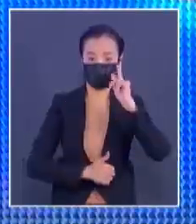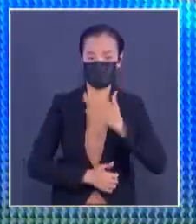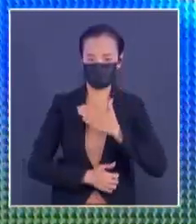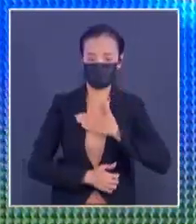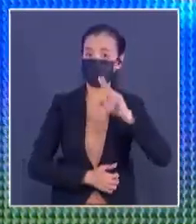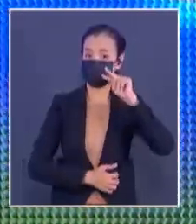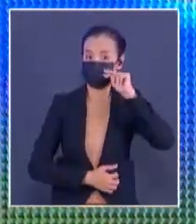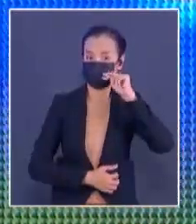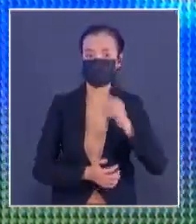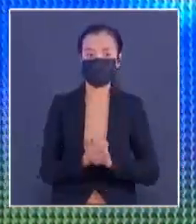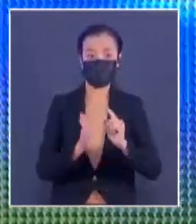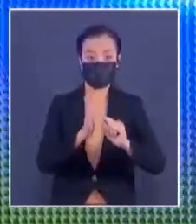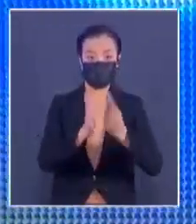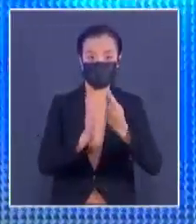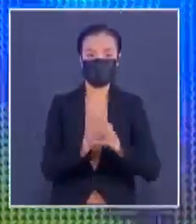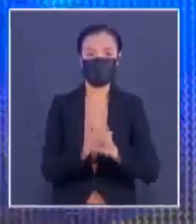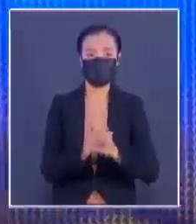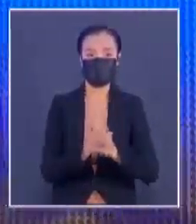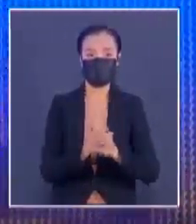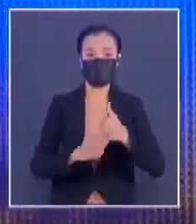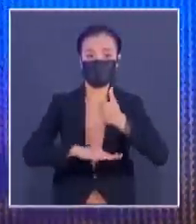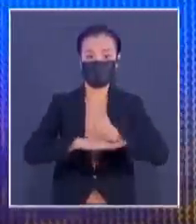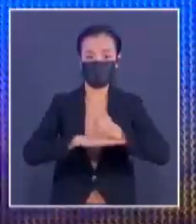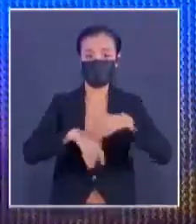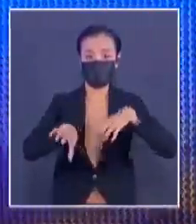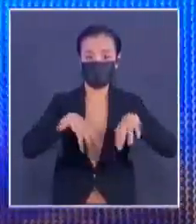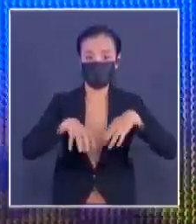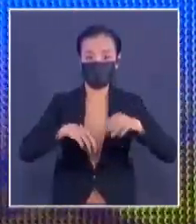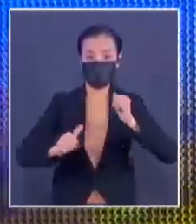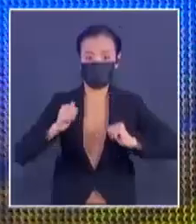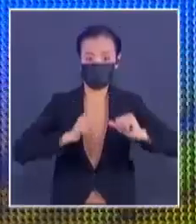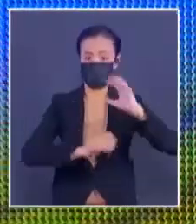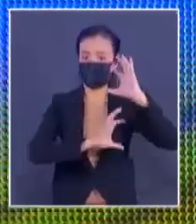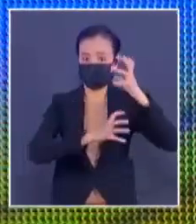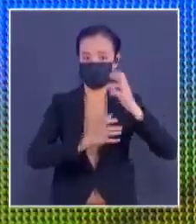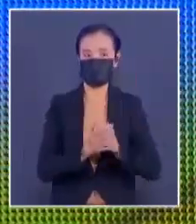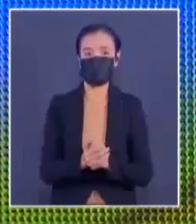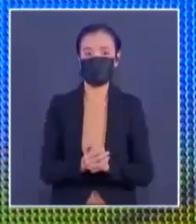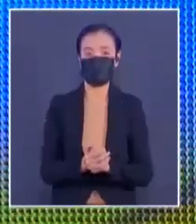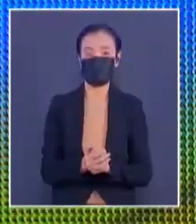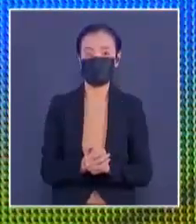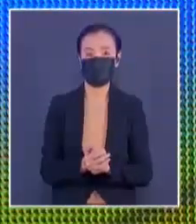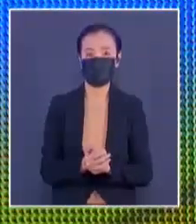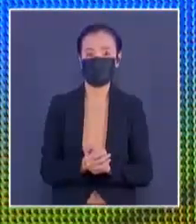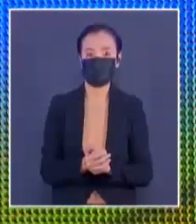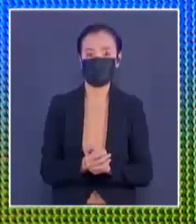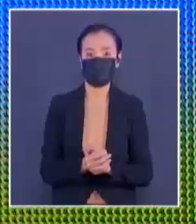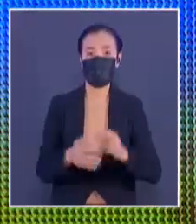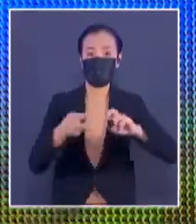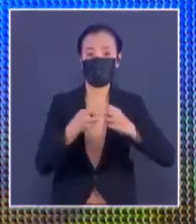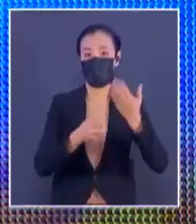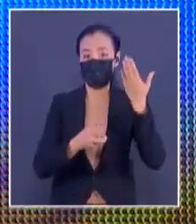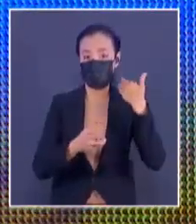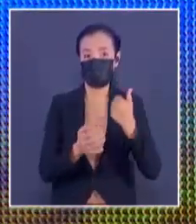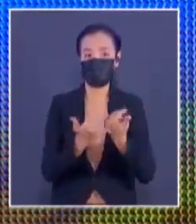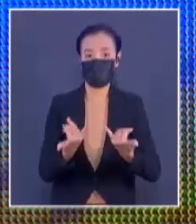ก็สิบสตาร์บันเทิงวันนี้เริ่มต้นกันด้วยผู้จัดละครชื่อดังพี่ชอดสายทิพย์แล้วก็นางเอกสาวขวัญอุษามณีนะคะที่ก็ขอจบดราม่าในอดีตแล้วก็ห